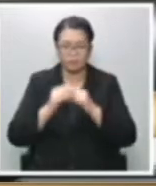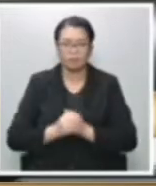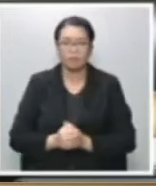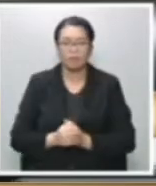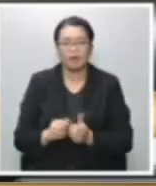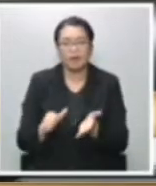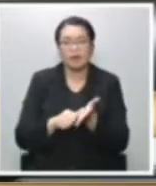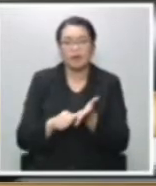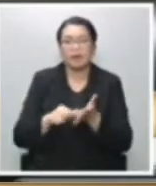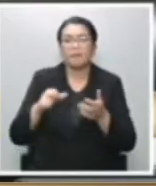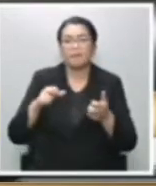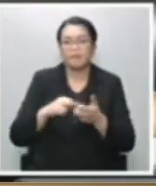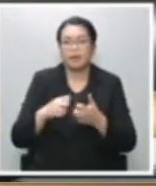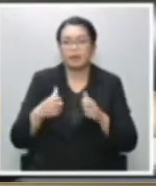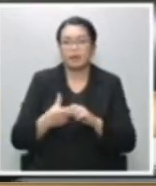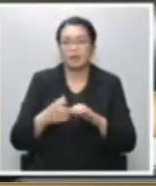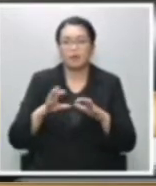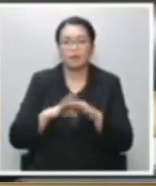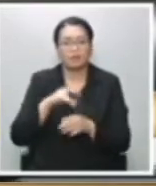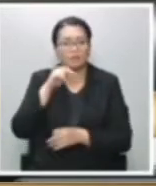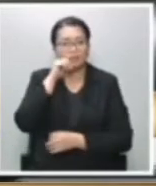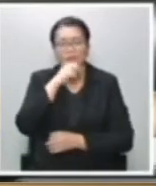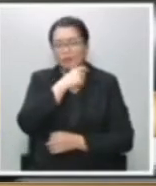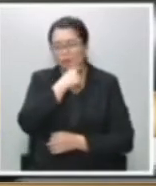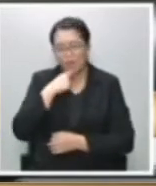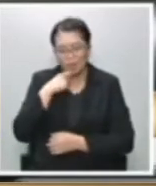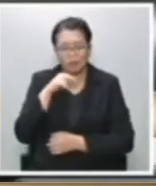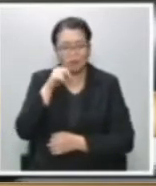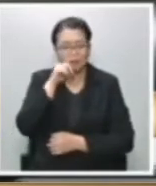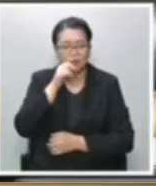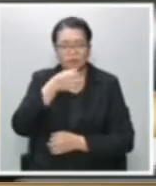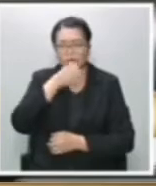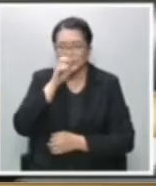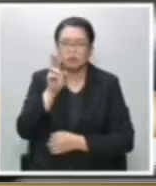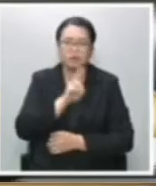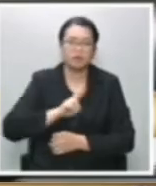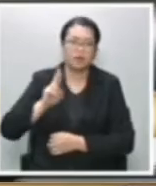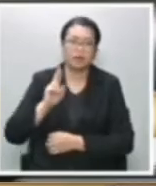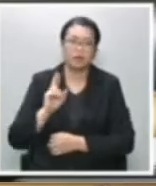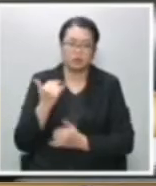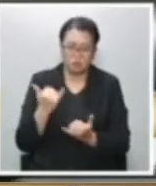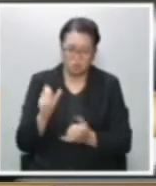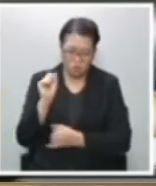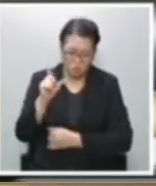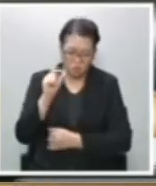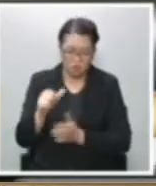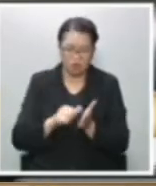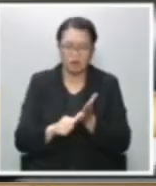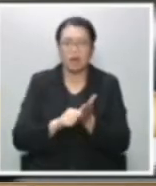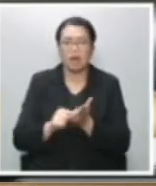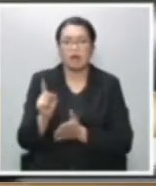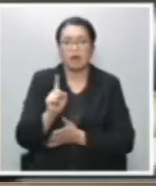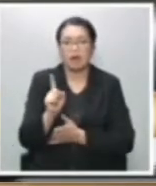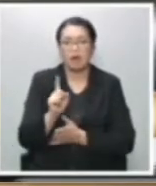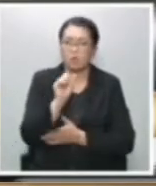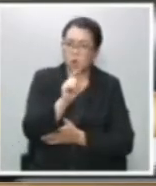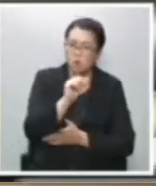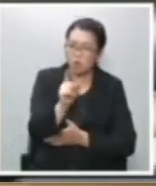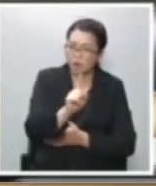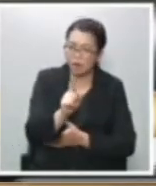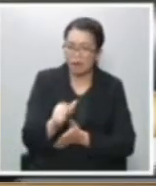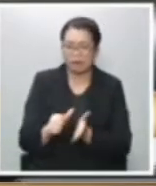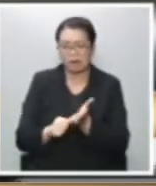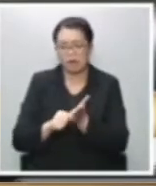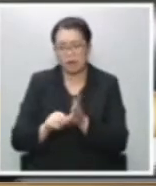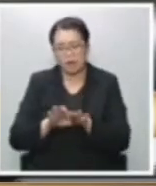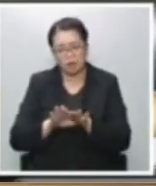แก้ปัญหาเรื่องน้ำสำหรับอุปโภคบริโภคในระยะเร่งด่วนและระยะยาวอย่างไรนะครับและรัฐ